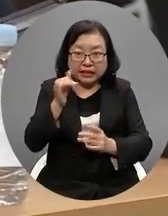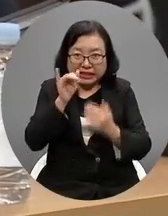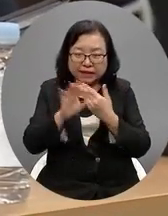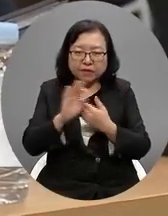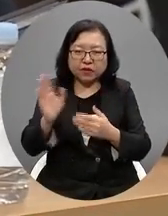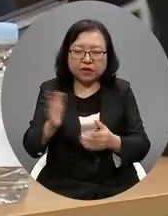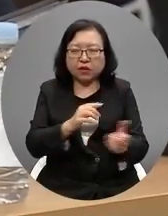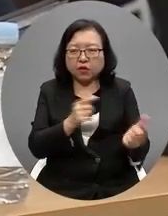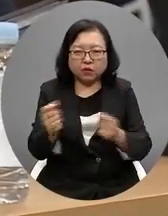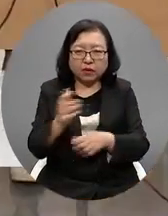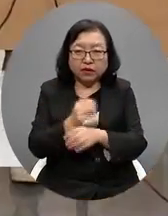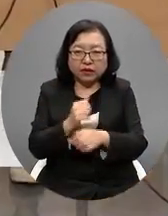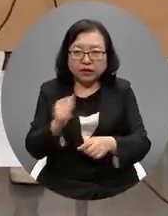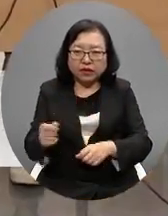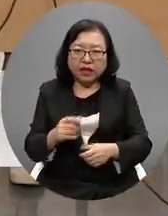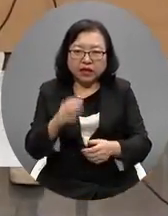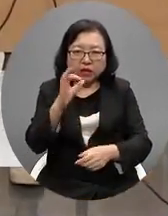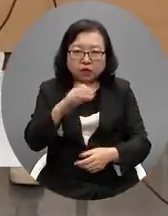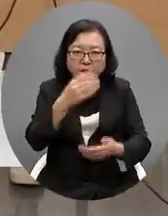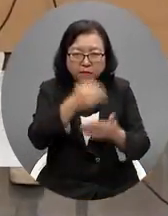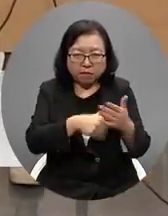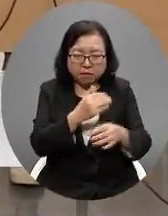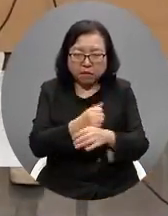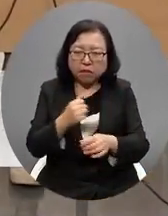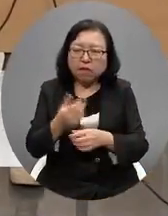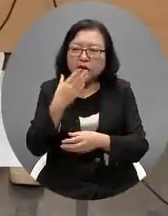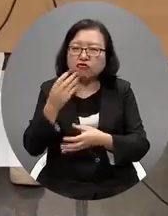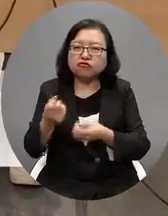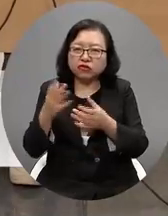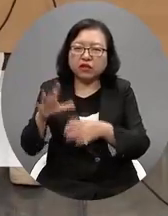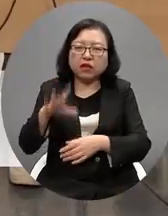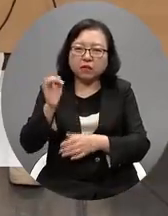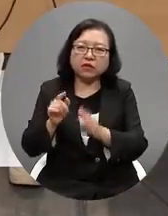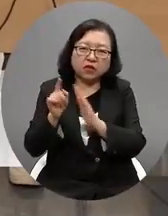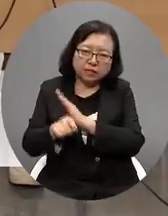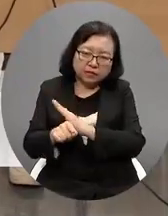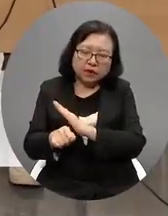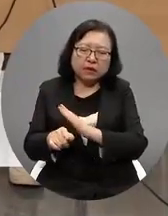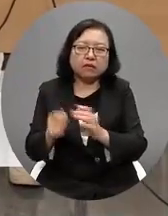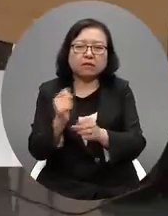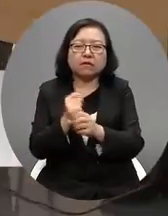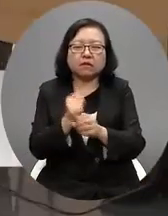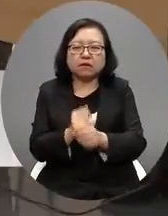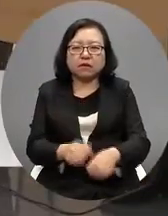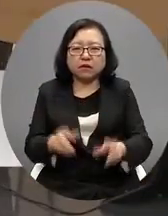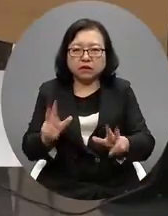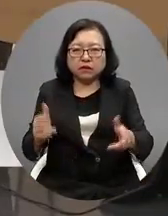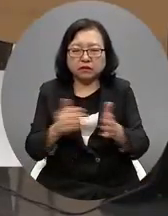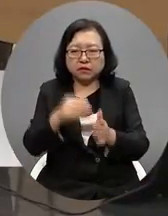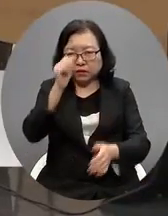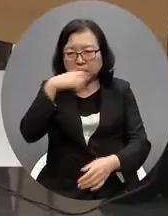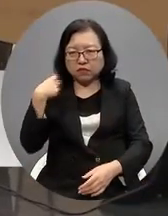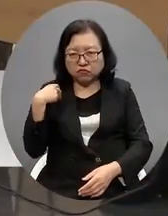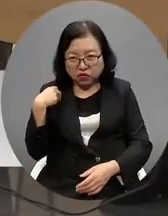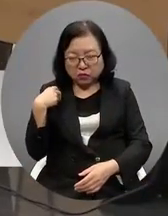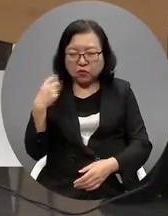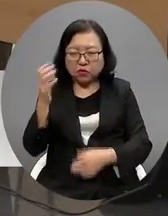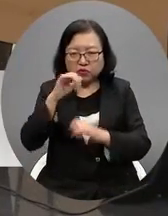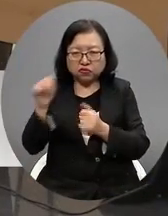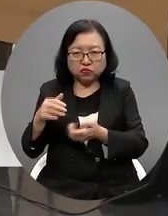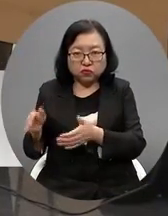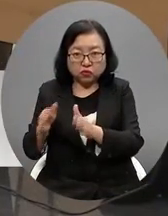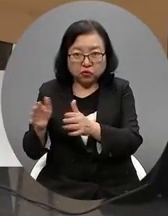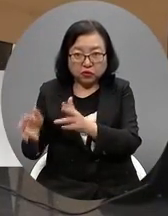축제공연 우선 입장 등의 혜택도 더욱 내시 하기로 했습니다 히 그동안 재정부담을 이로 청도의 저출생